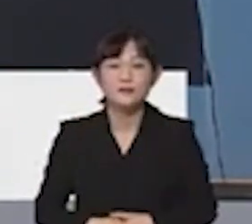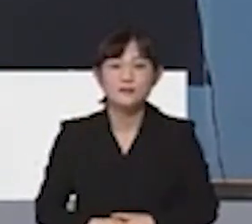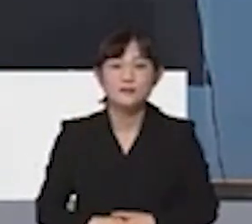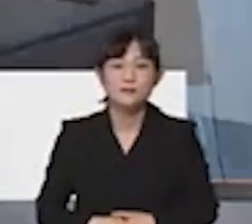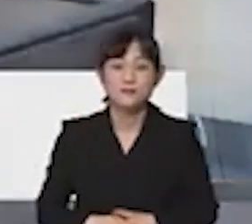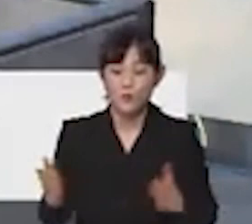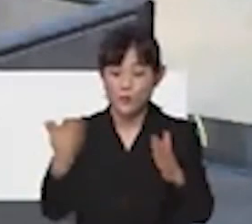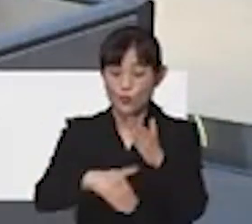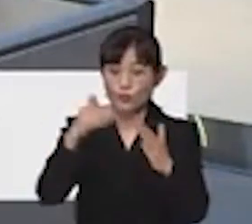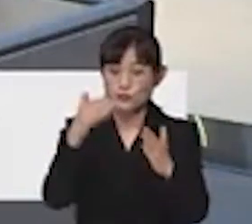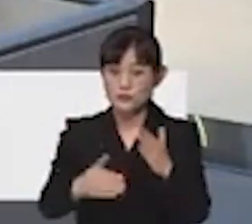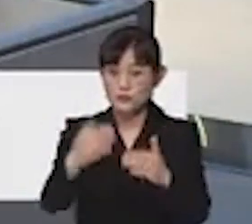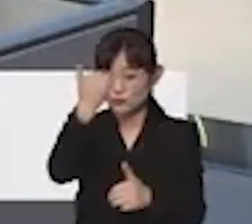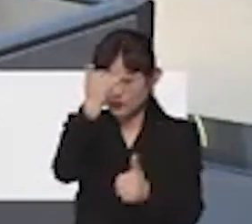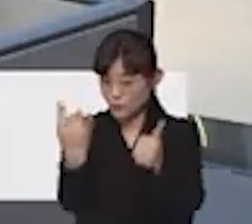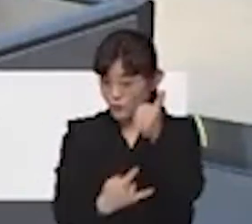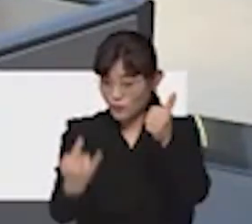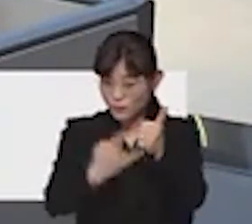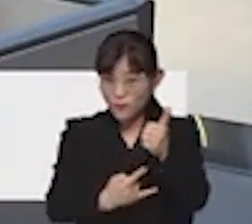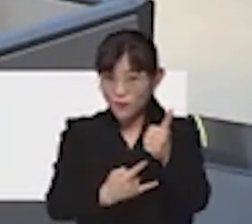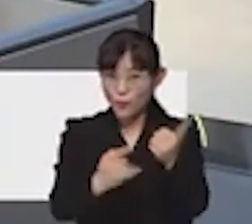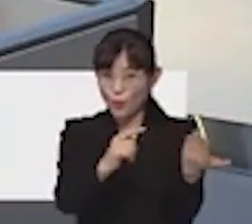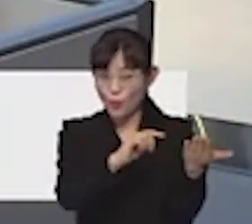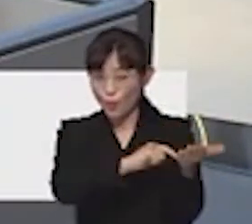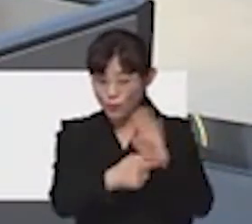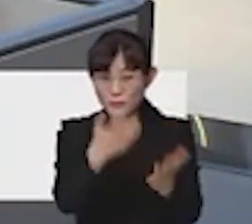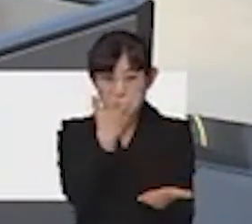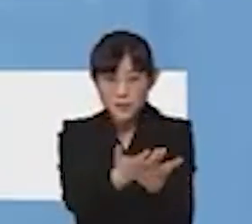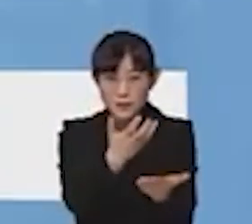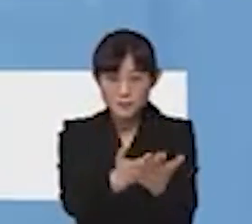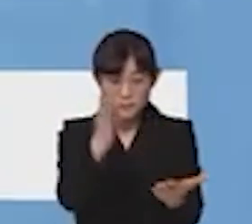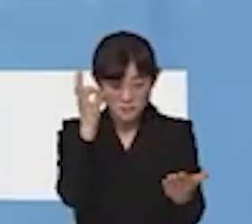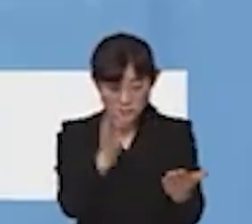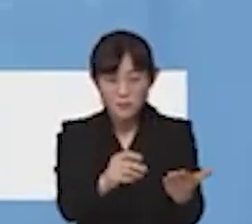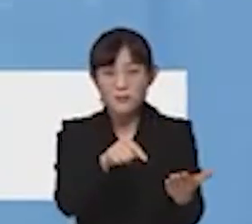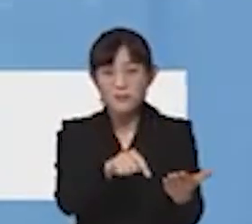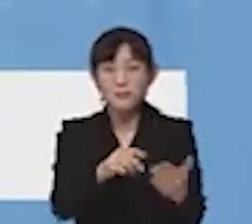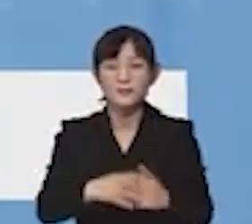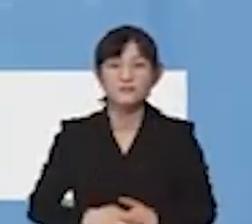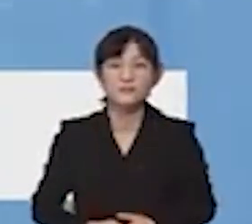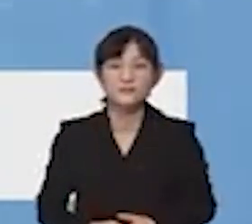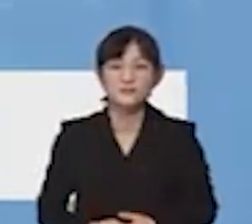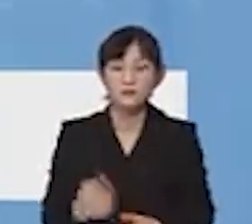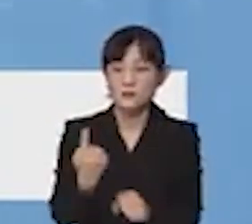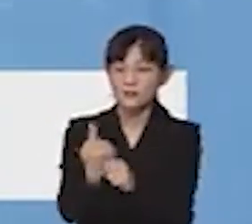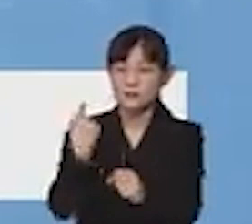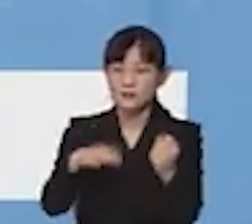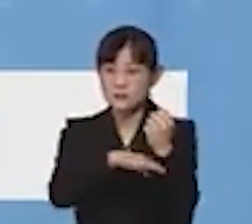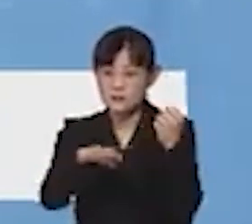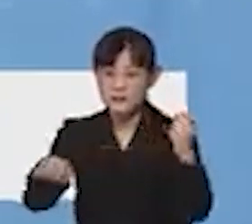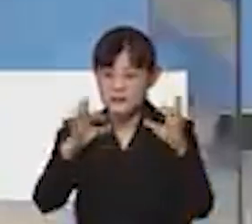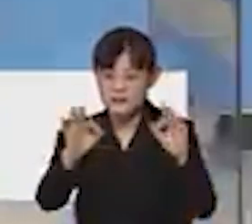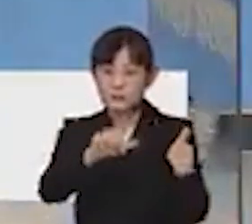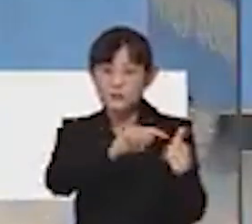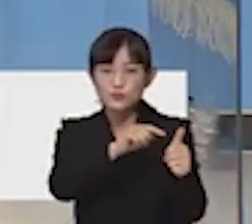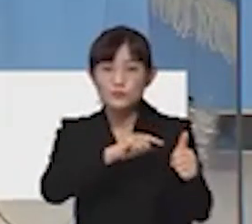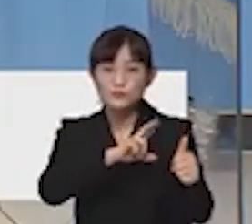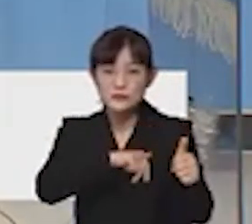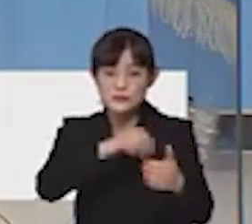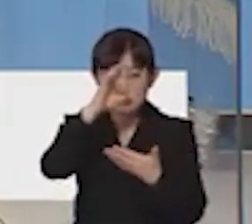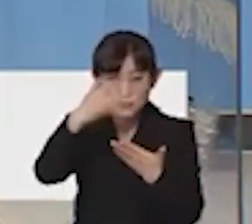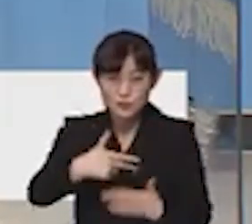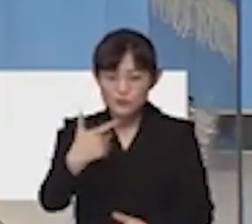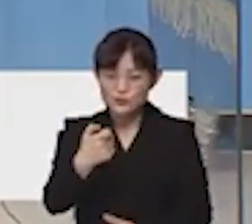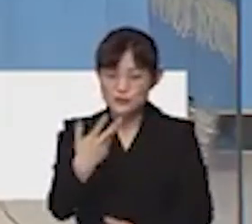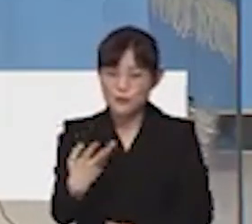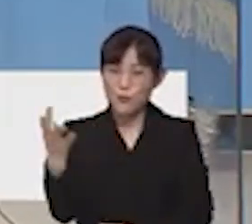국회 공직자윤리위원회가 공개한 정기재산 변동 신고 공개 목록을 보면 지난해 기준 김혜재 의원의 재산은